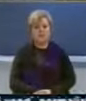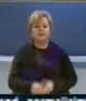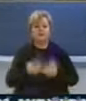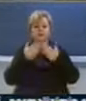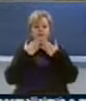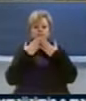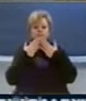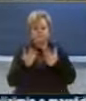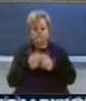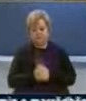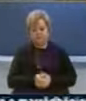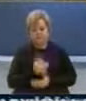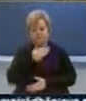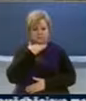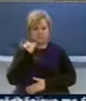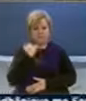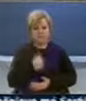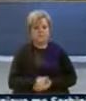Falemnderit shumë.